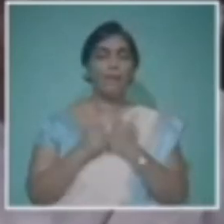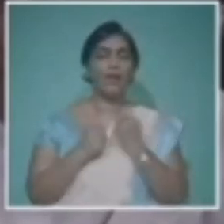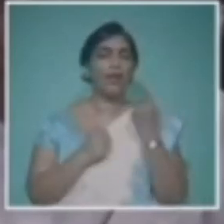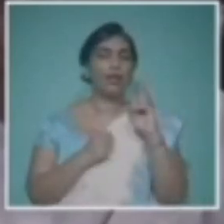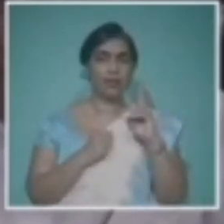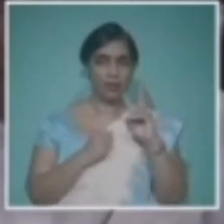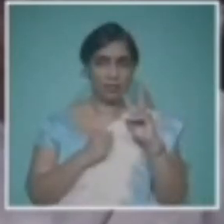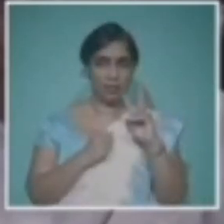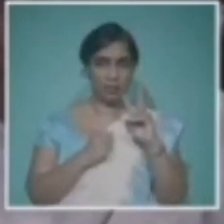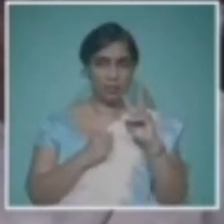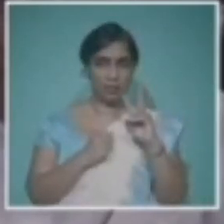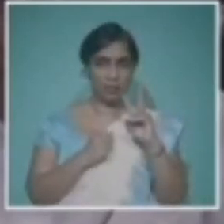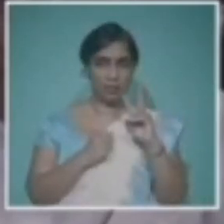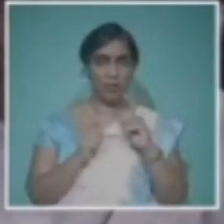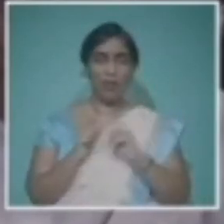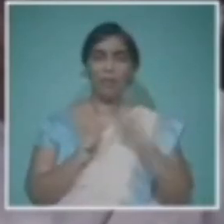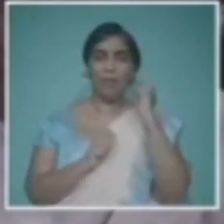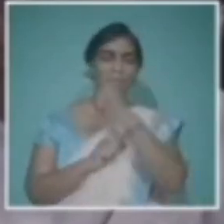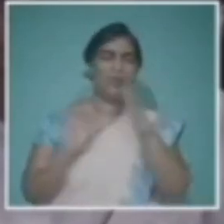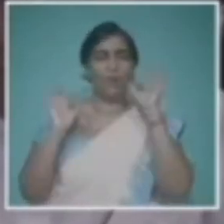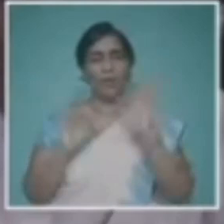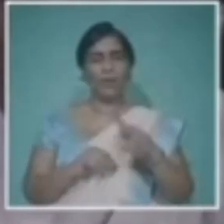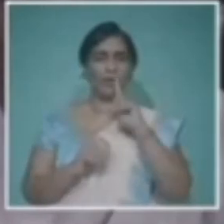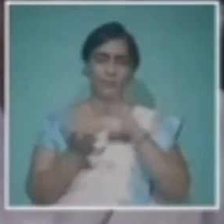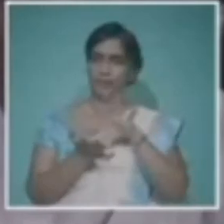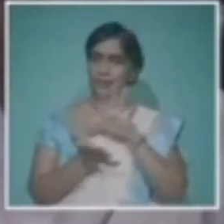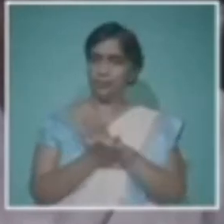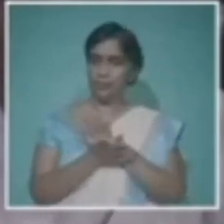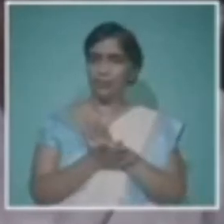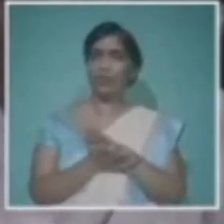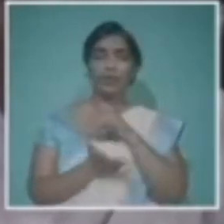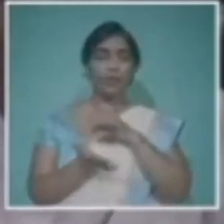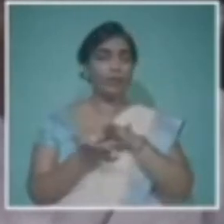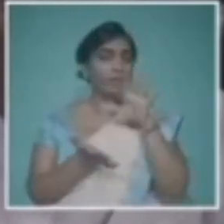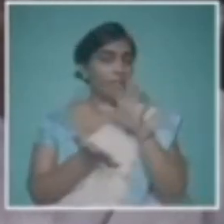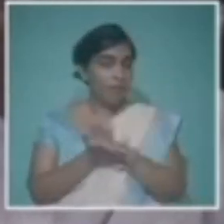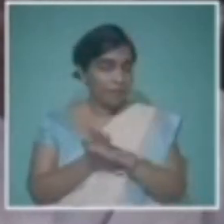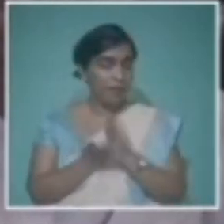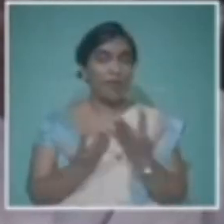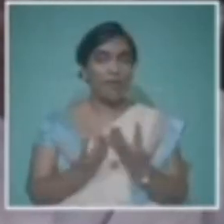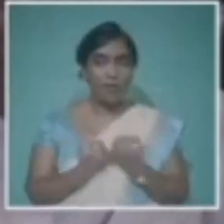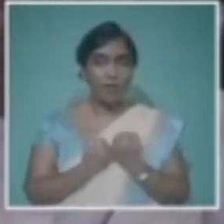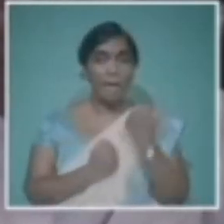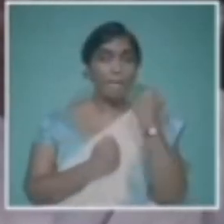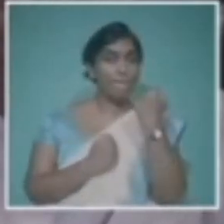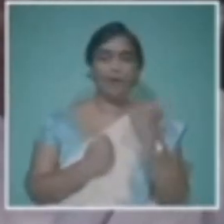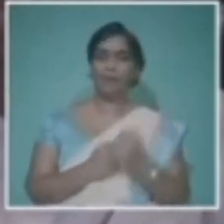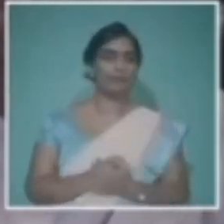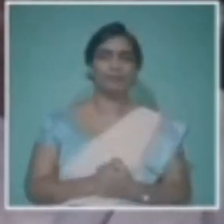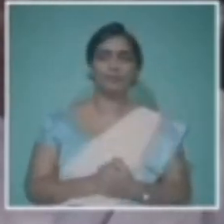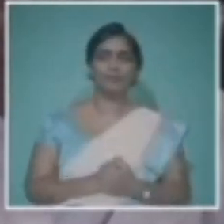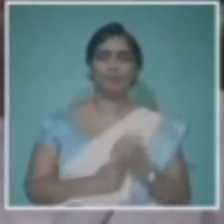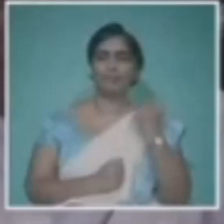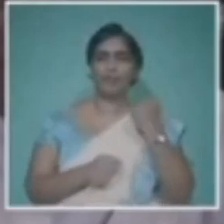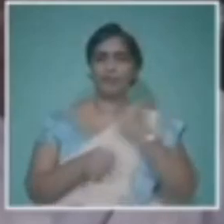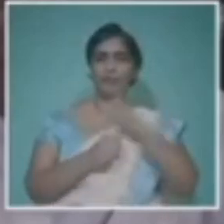12 ගෙවන්නේ නැහැ කියලා තීරණය කළා. ඒ තීරණය ගන්න බලයක් නැහැ. බලයක්